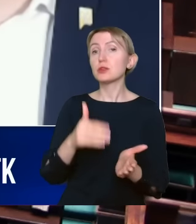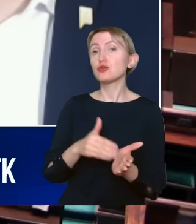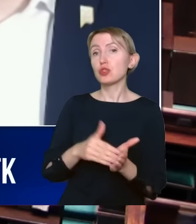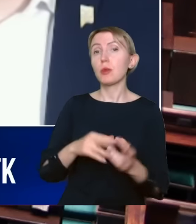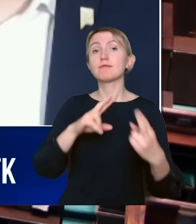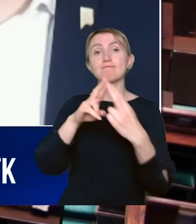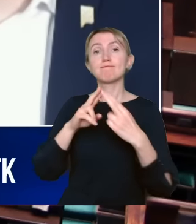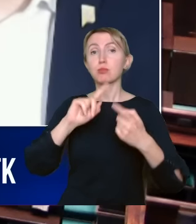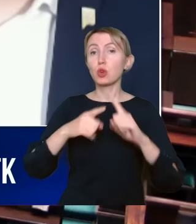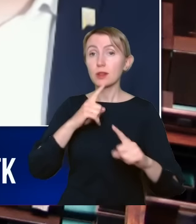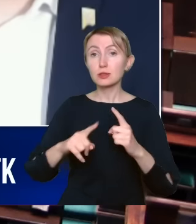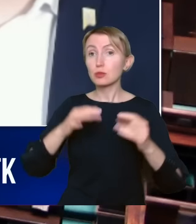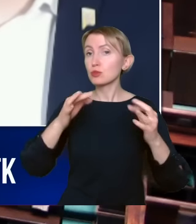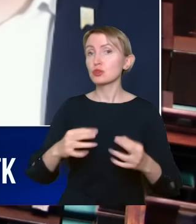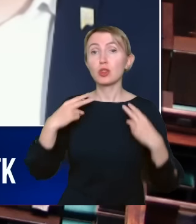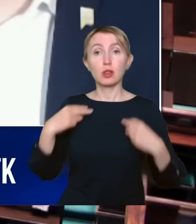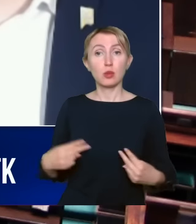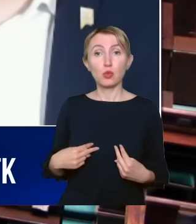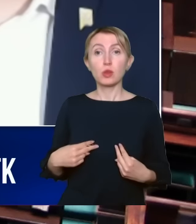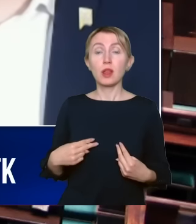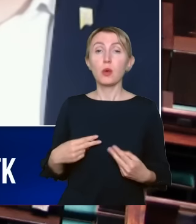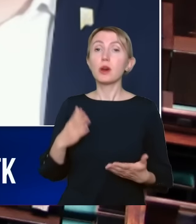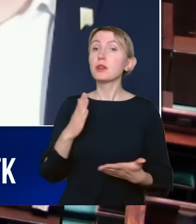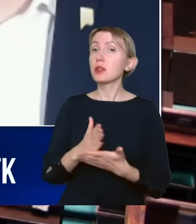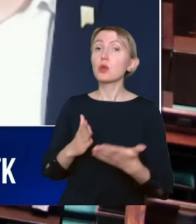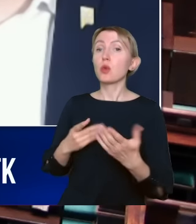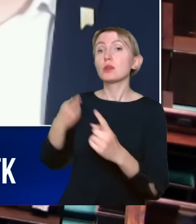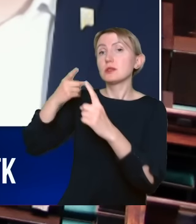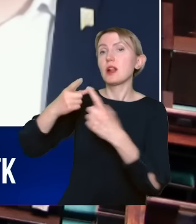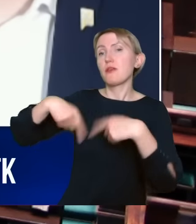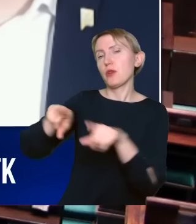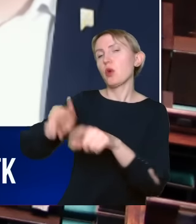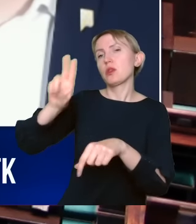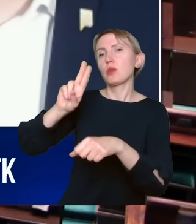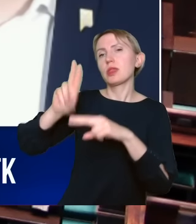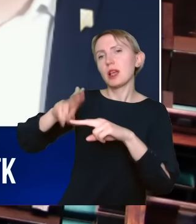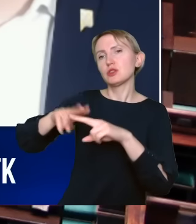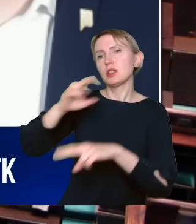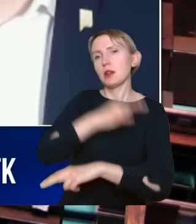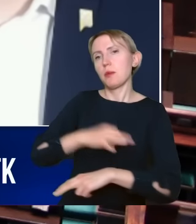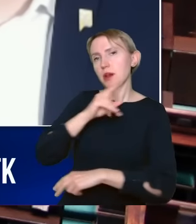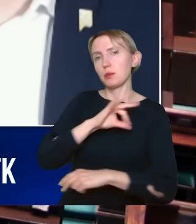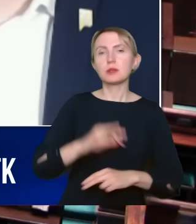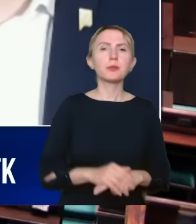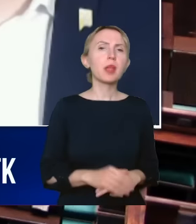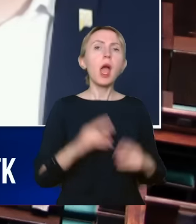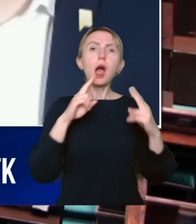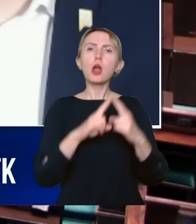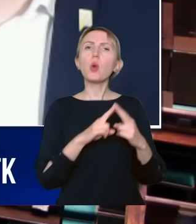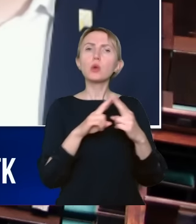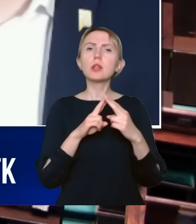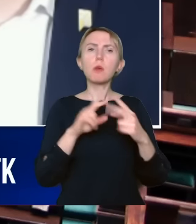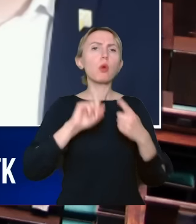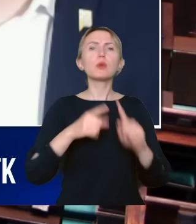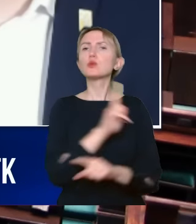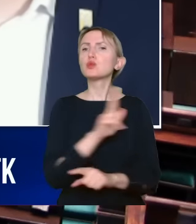politycznego, bo dzisiaj Trybunał służy niestety... Ale jak pan mówi konsensus polityczny, to kogo ma pan na myśli? Czy formacje,